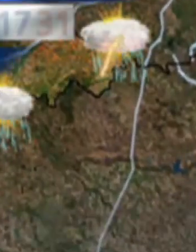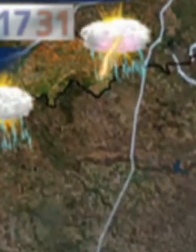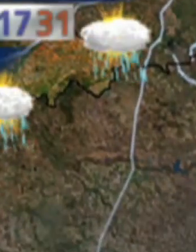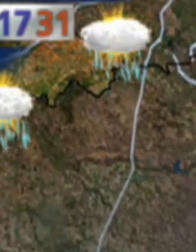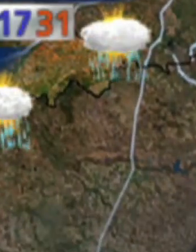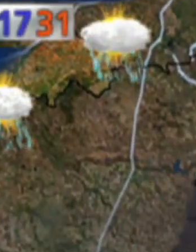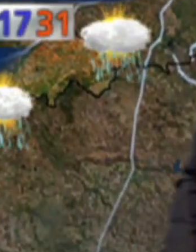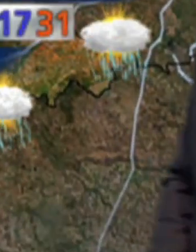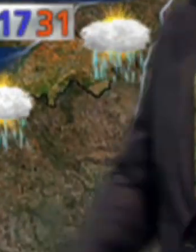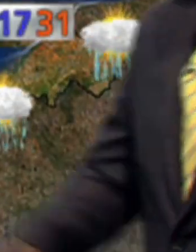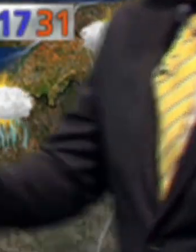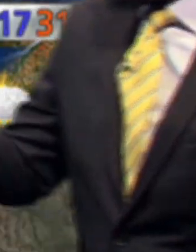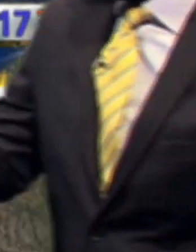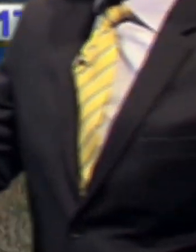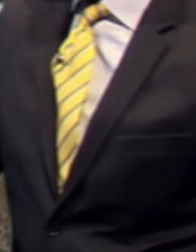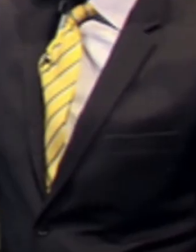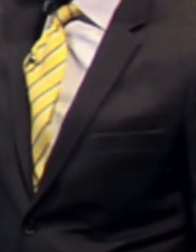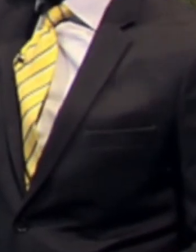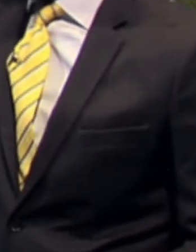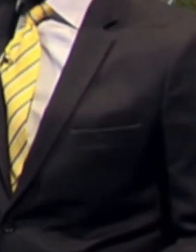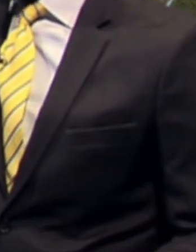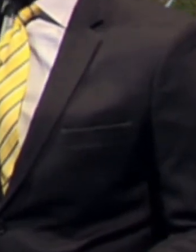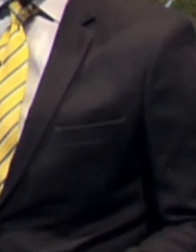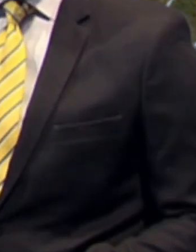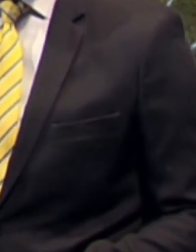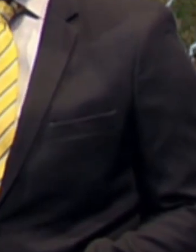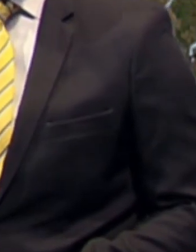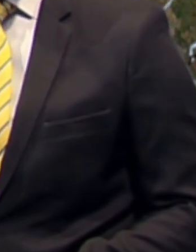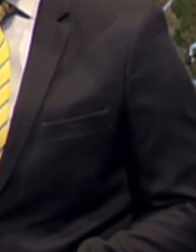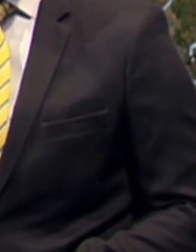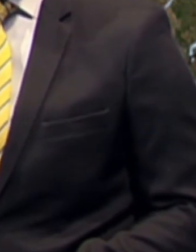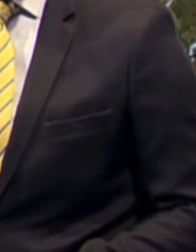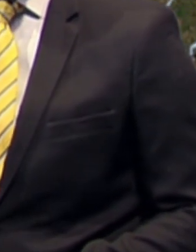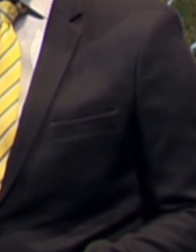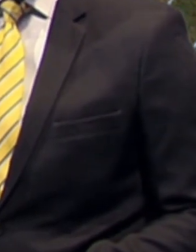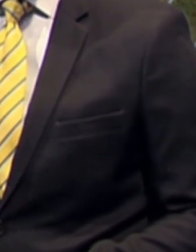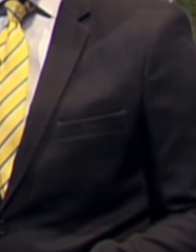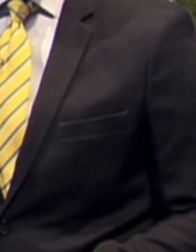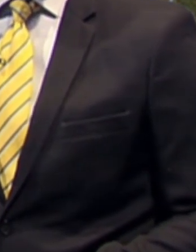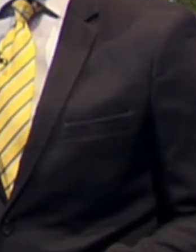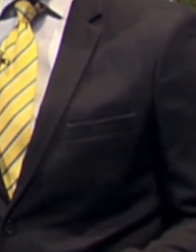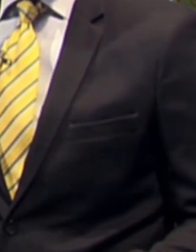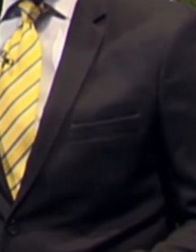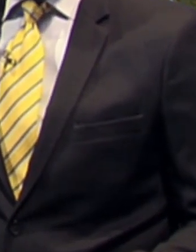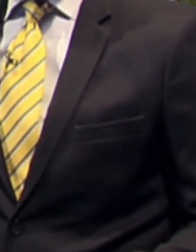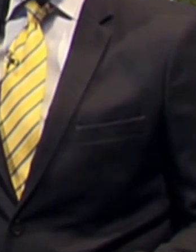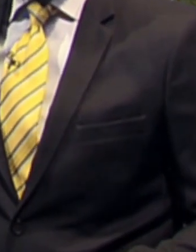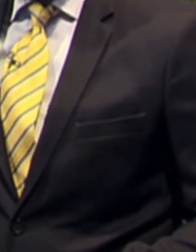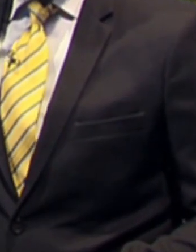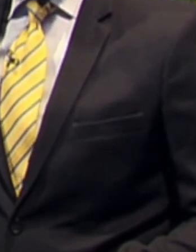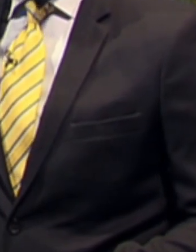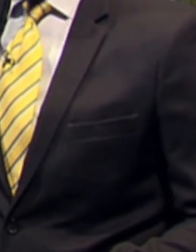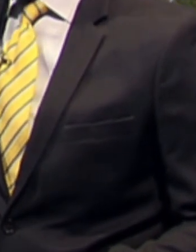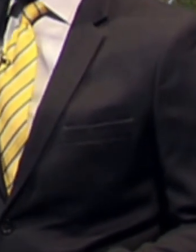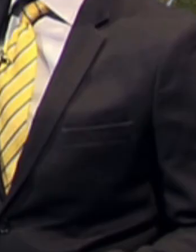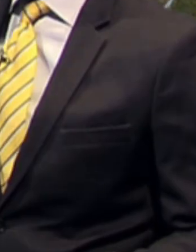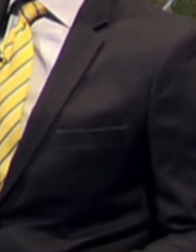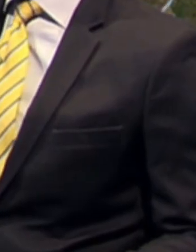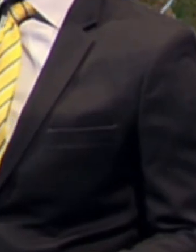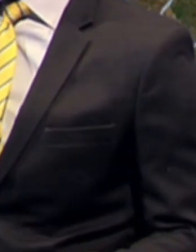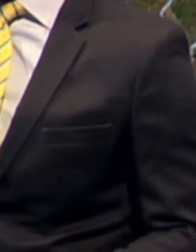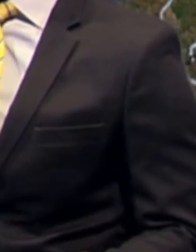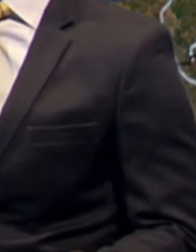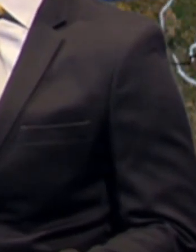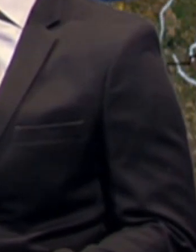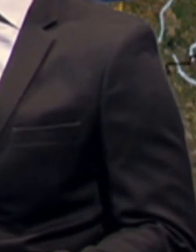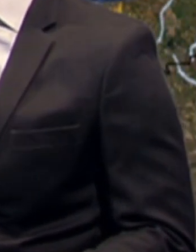ka fela a metse e mehlano ha re shebile ka Ottosdal se tseksa ka Sesotho ke ho teng ho hlokomela hore o tla hlotshise hona ha isa le re grate di rita ho mashome a mararo a